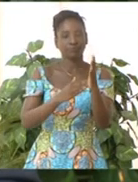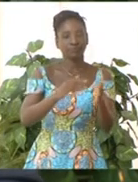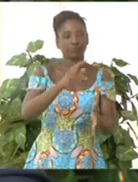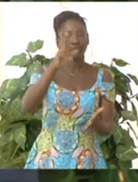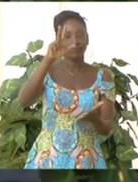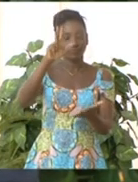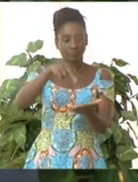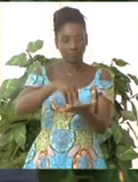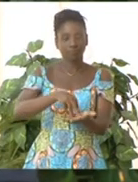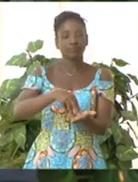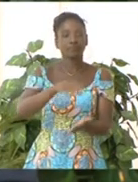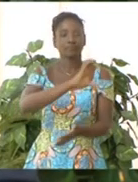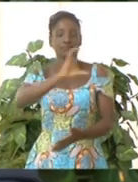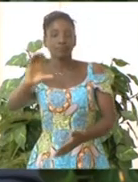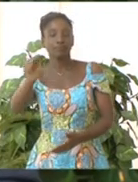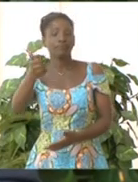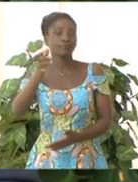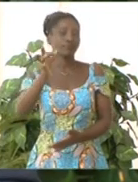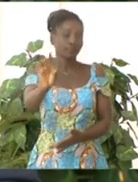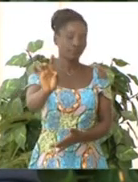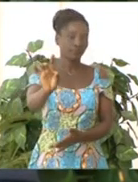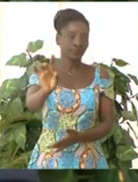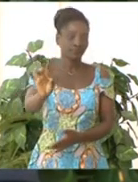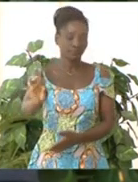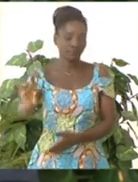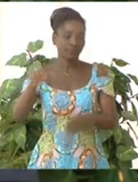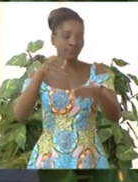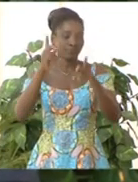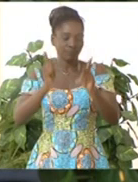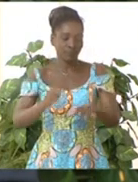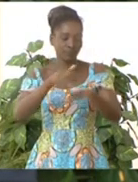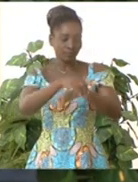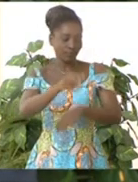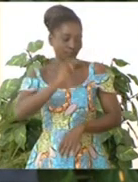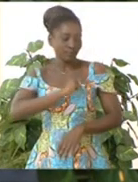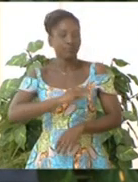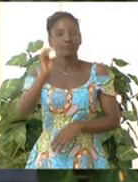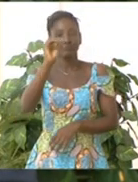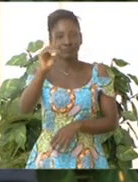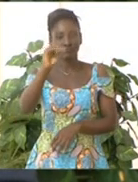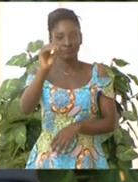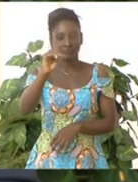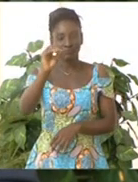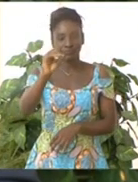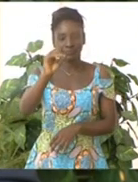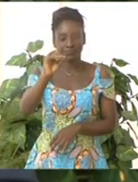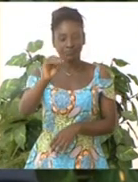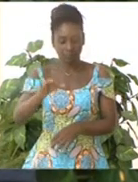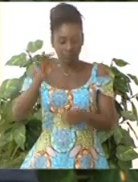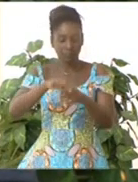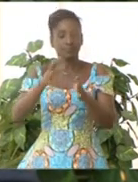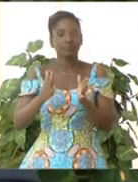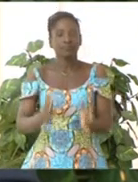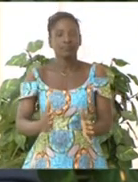3518 personnel d'astreinte 0 votants